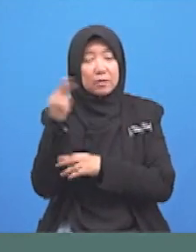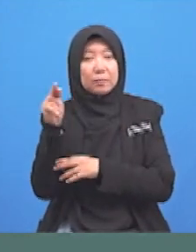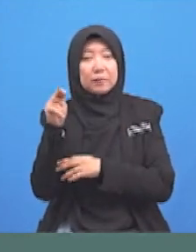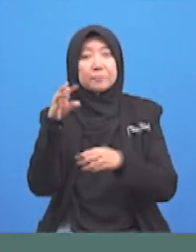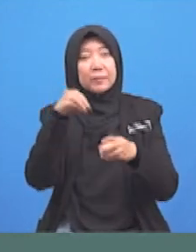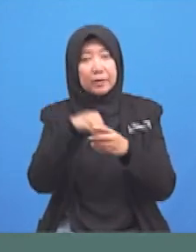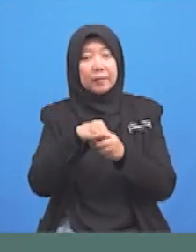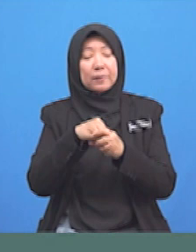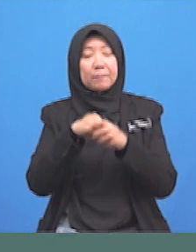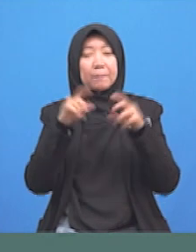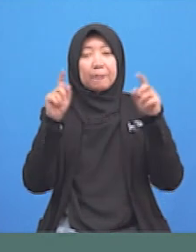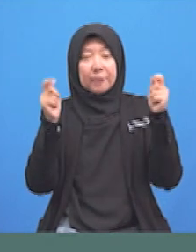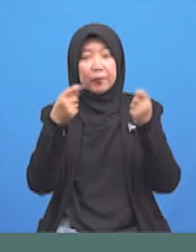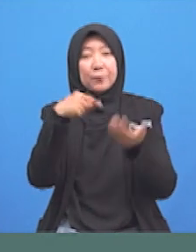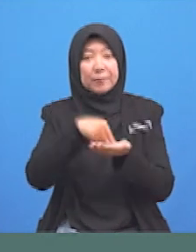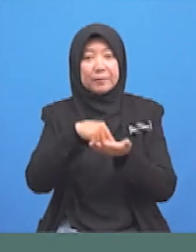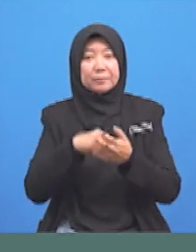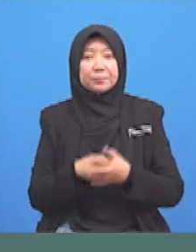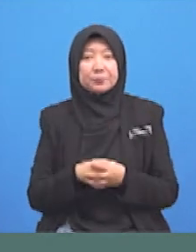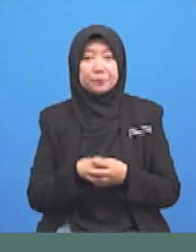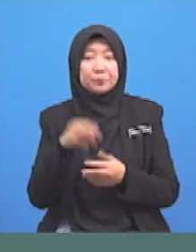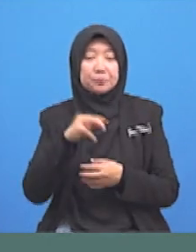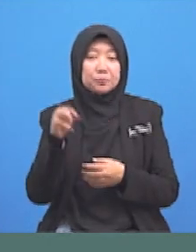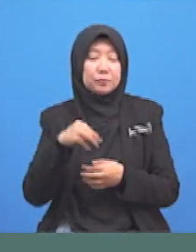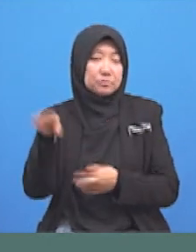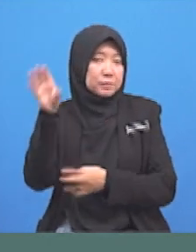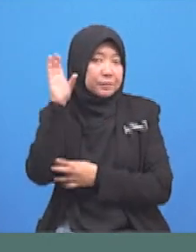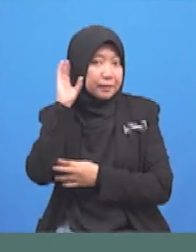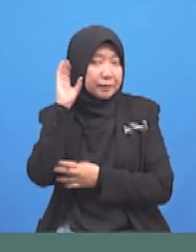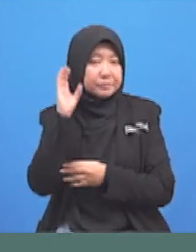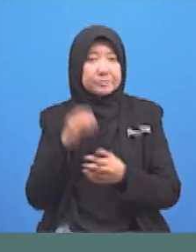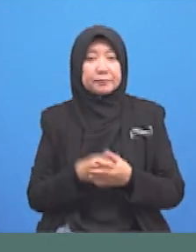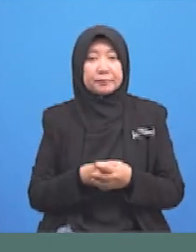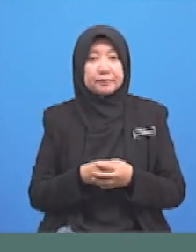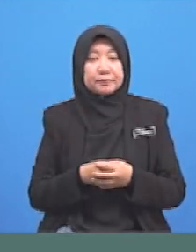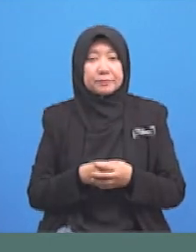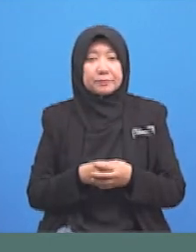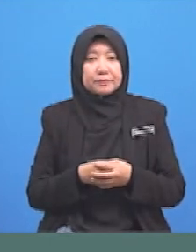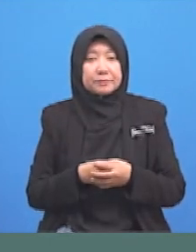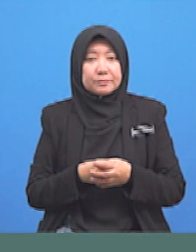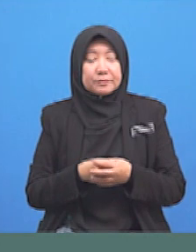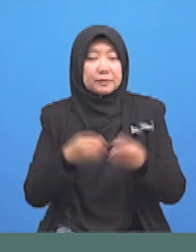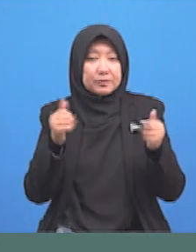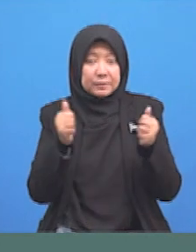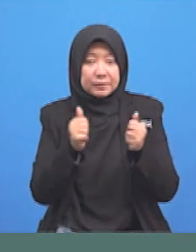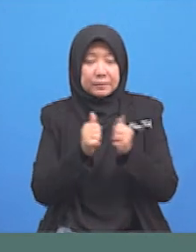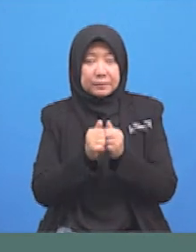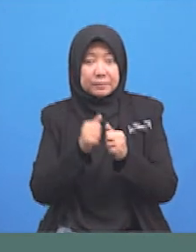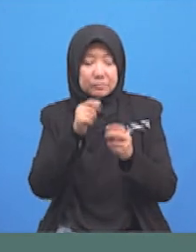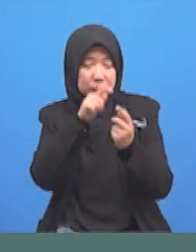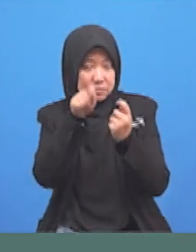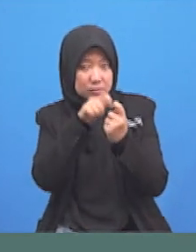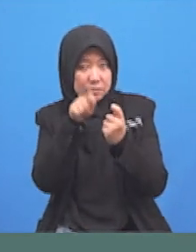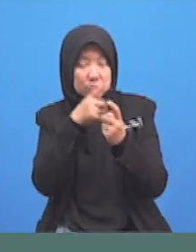dalam topik ini. Murid-murid, dengar pernyataan yang dikemukakan dengan teliti.